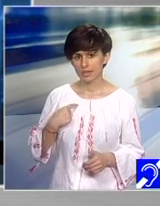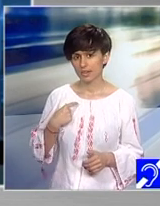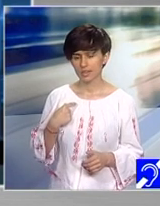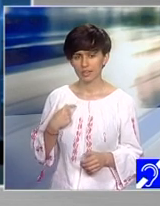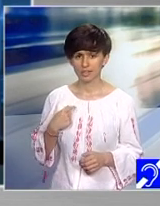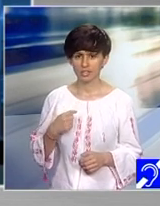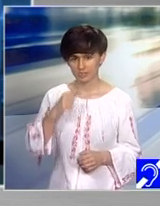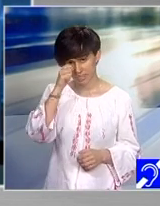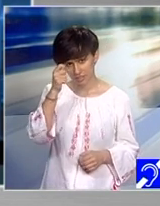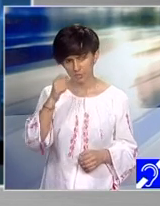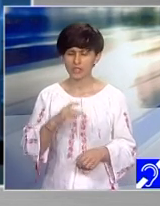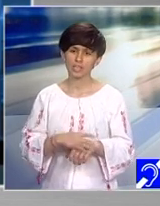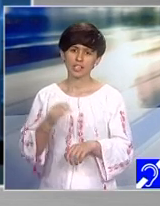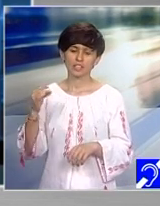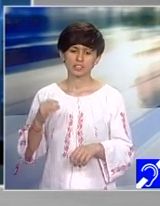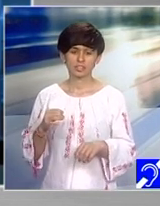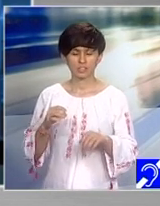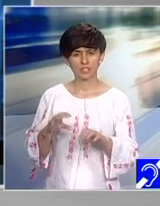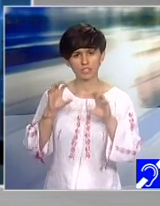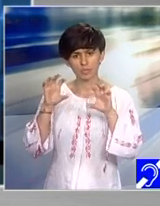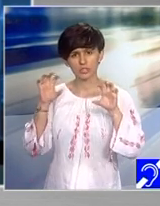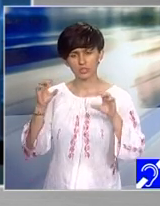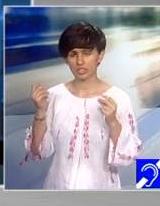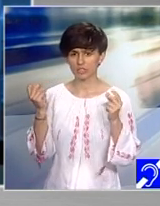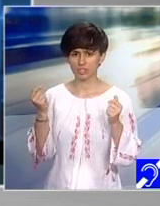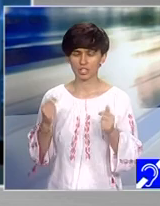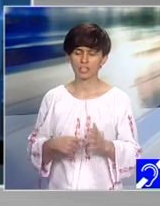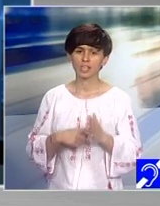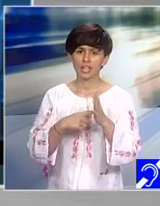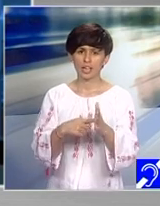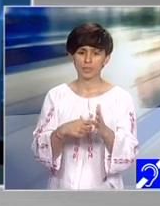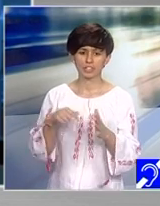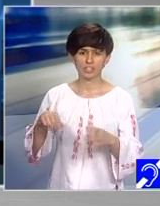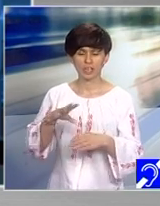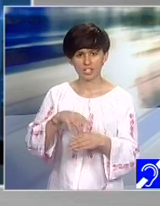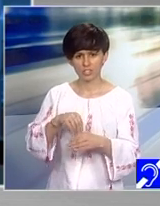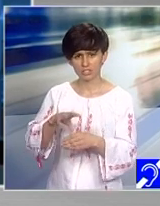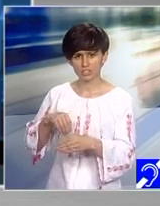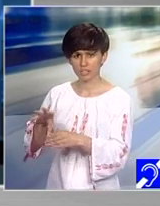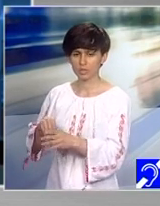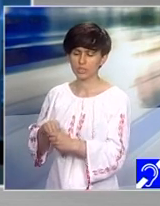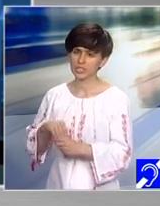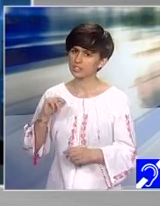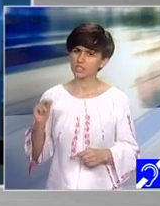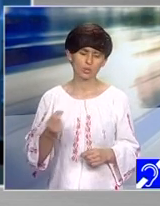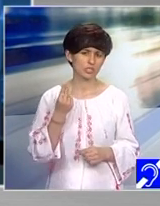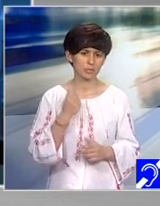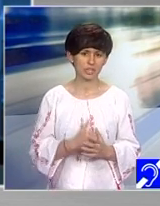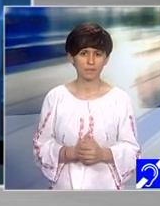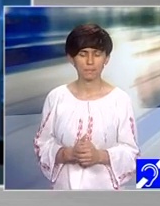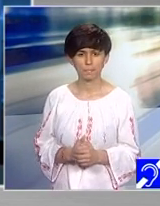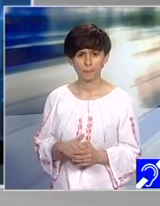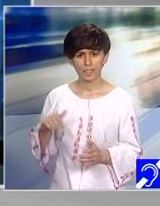salutară inițiativa Muzeului de Etnografie de anul trecut de a scoate din depozit acea colecție fabuloasă Cantacuzino Brătianu. Acum